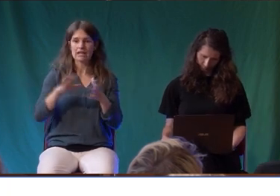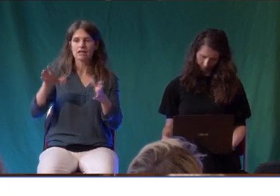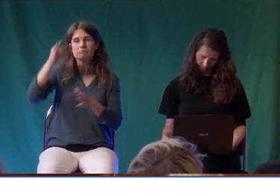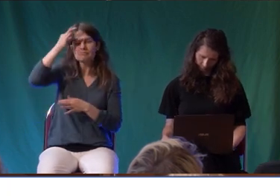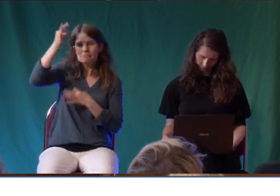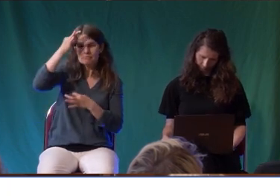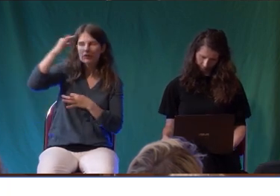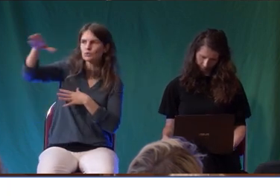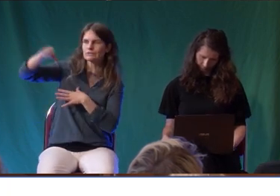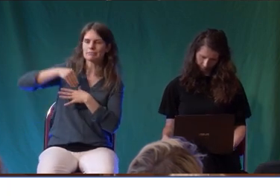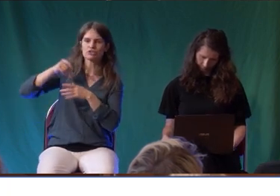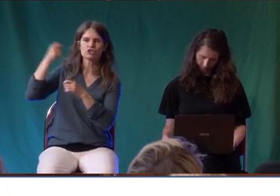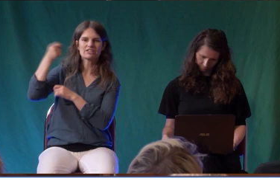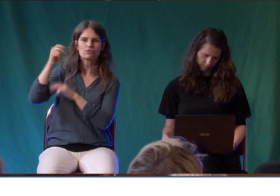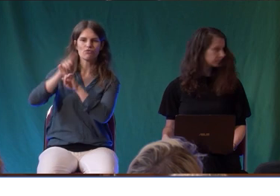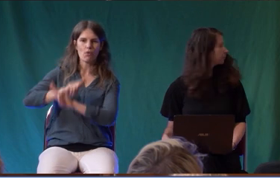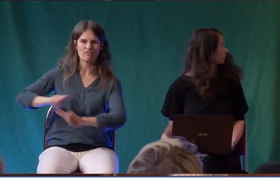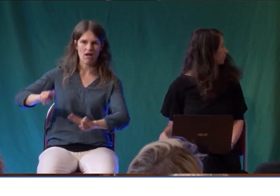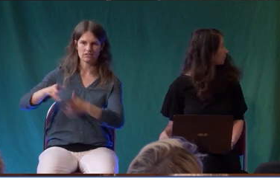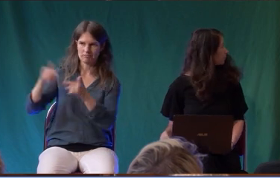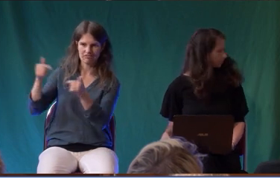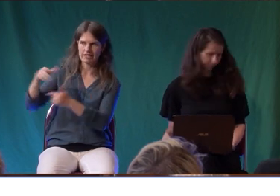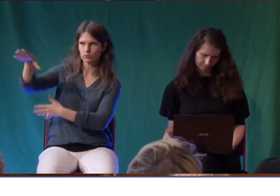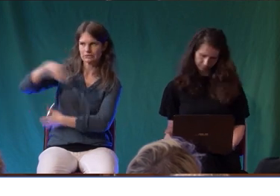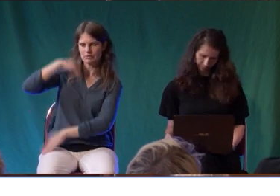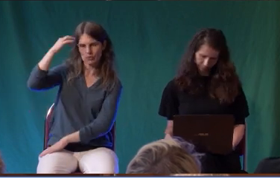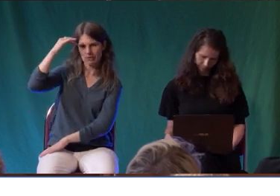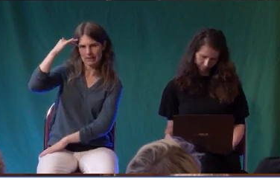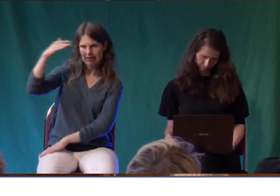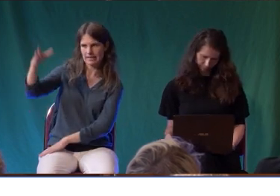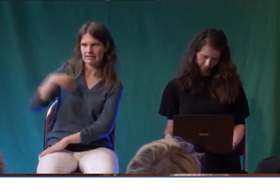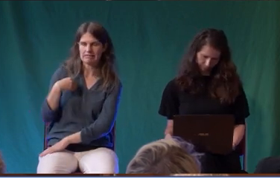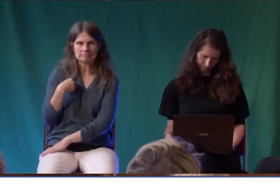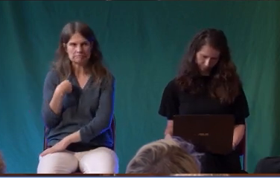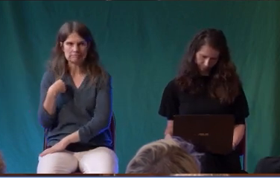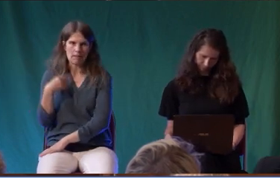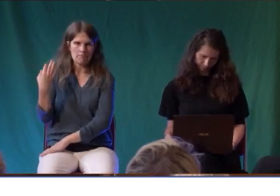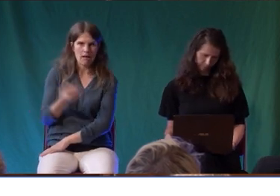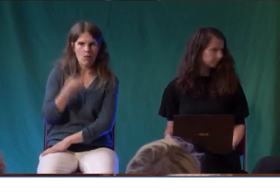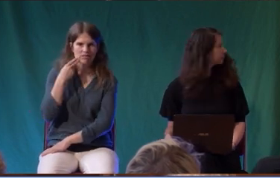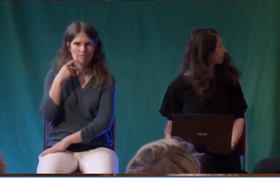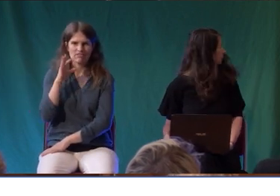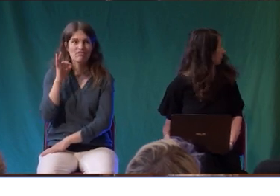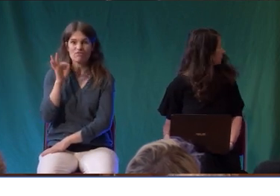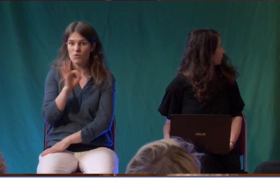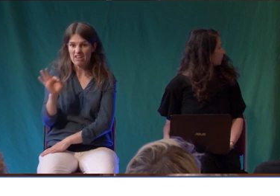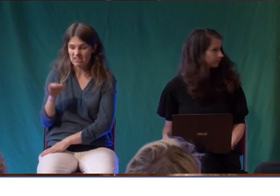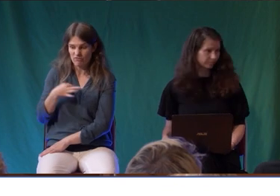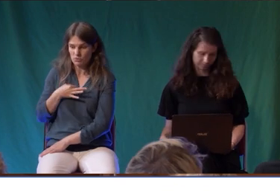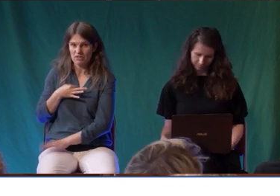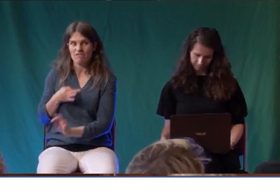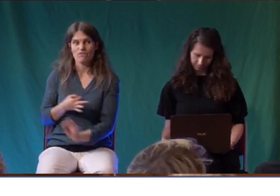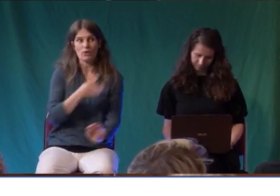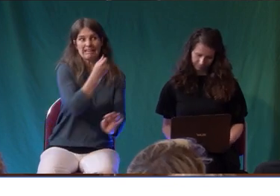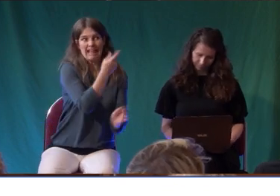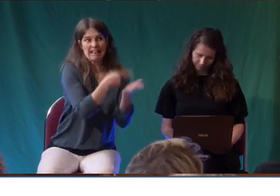Wohlfahrtspflege überlegt da ging es einfach darum dass man einen Namen haben musste für die Geldgeber so